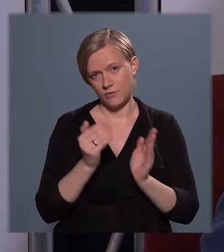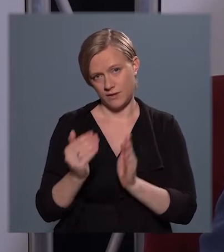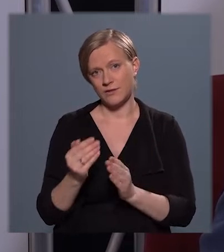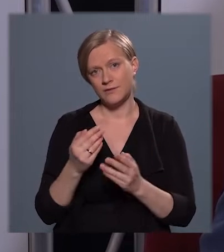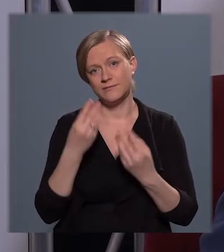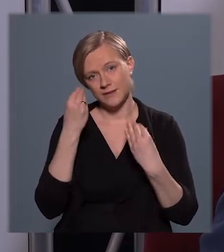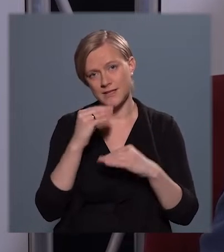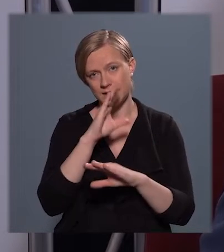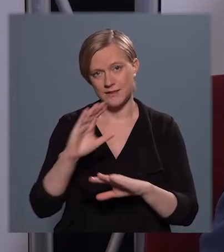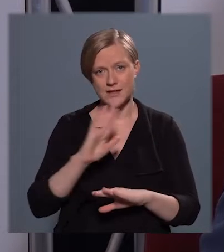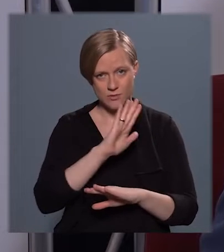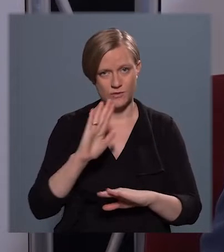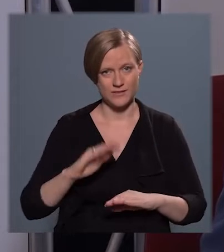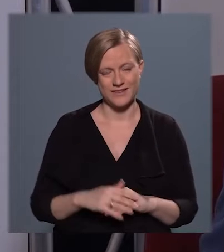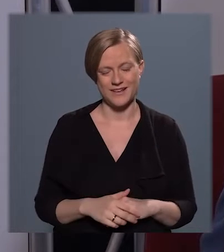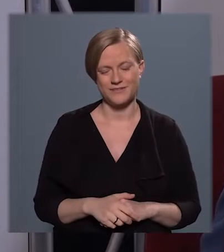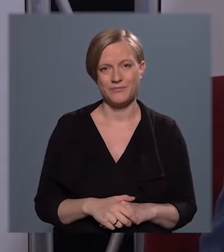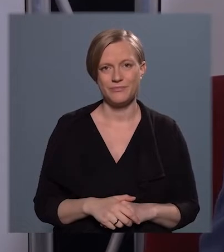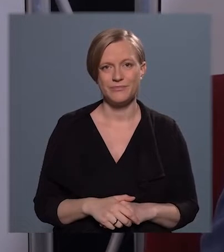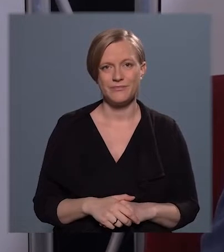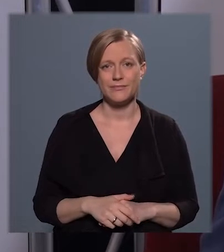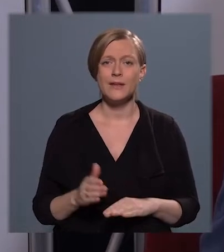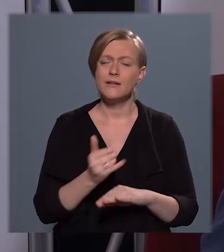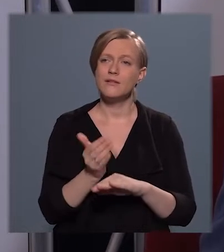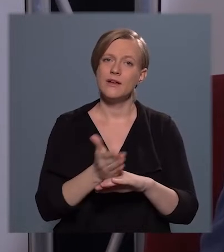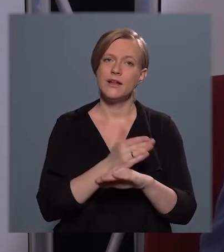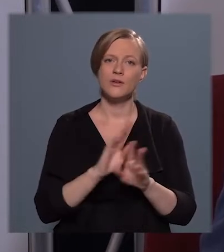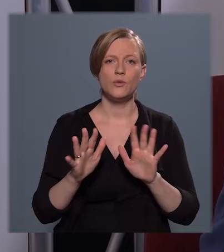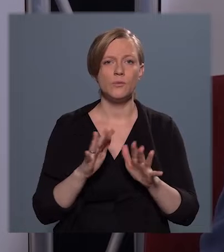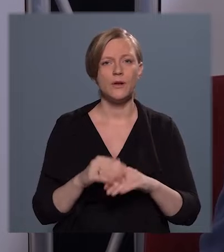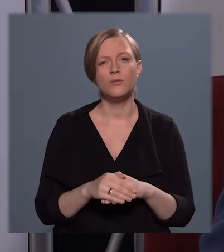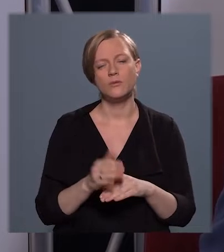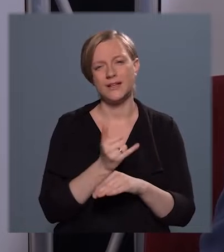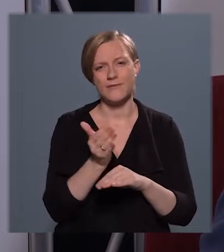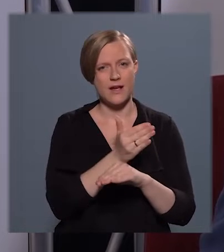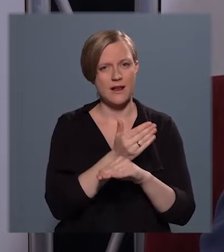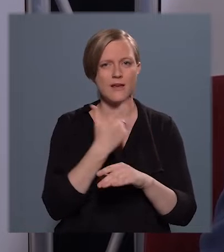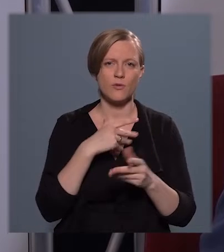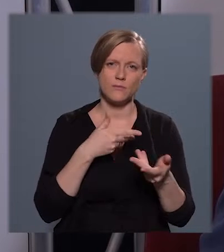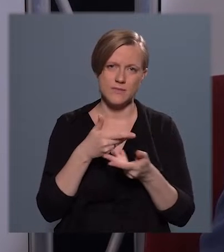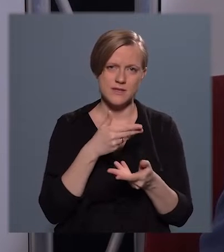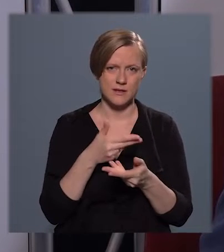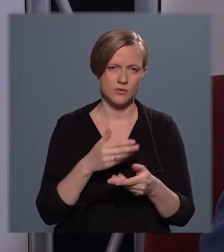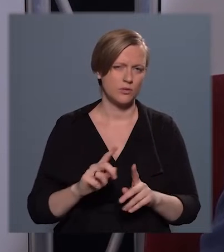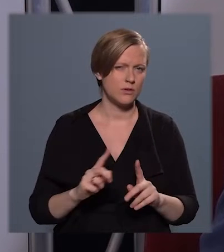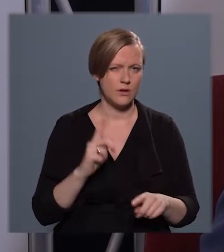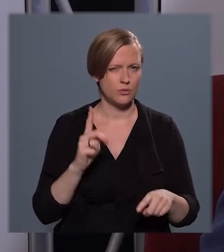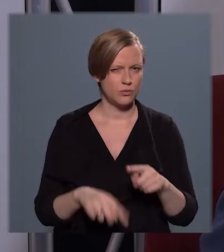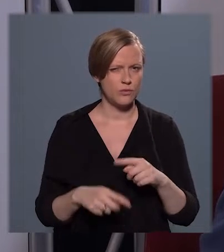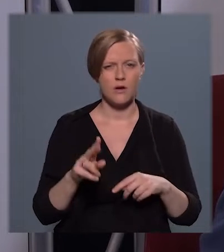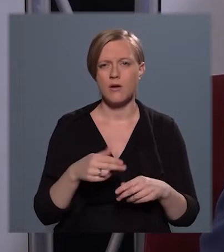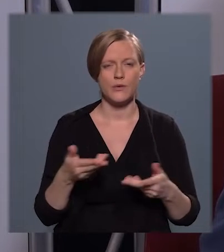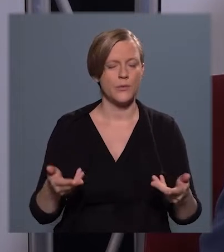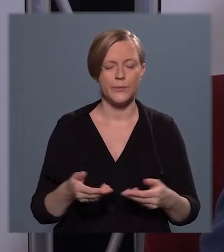tisztelt nézőknek ezekről a dolgokról. Az év elején, körülbelül az év elején beszéltünk talán utoljára